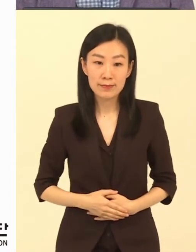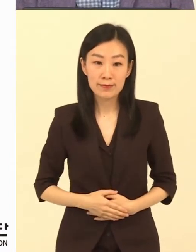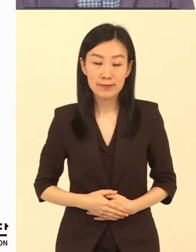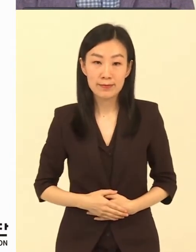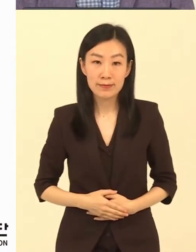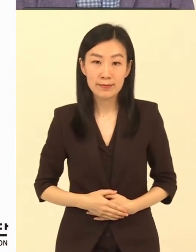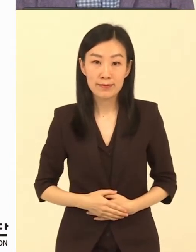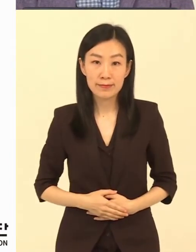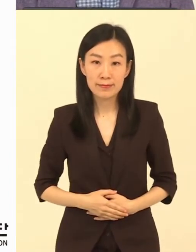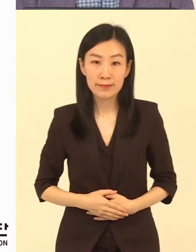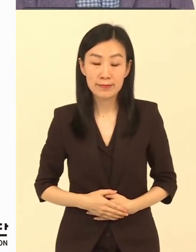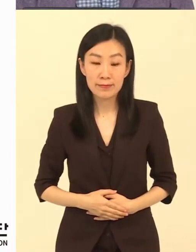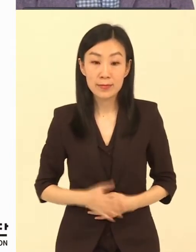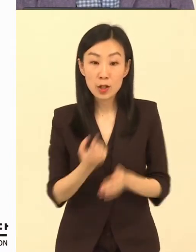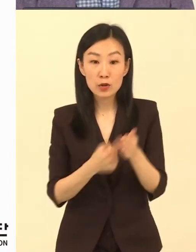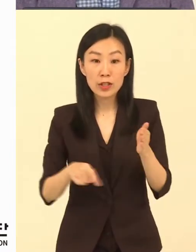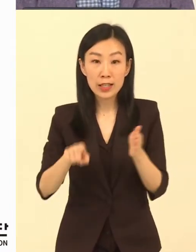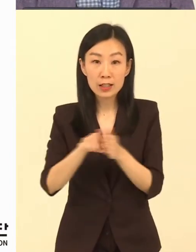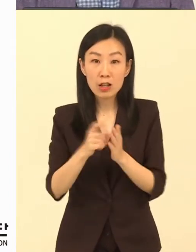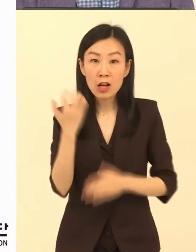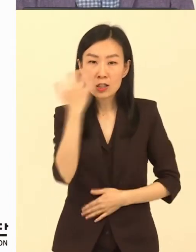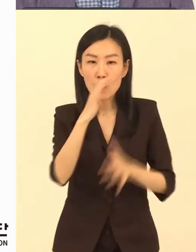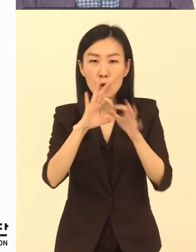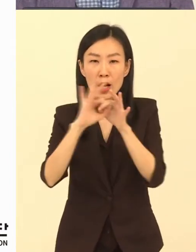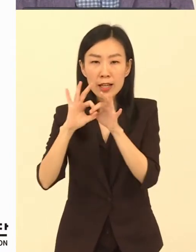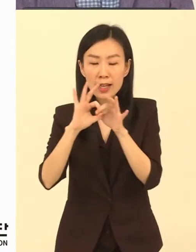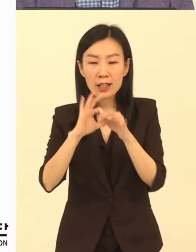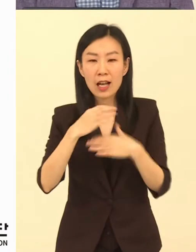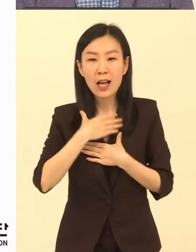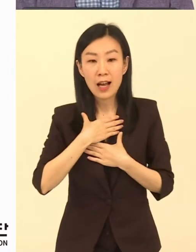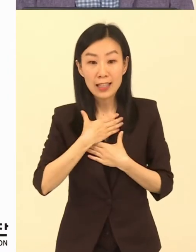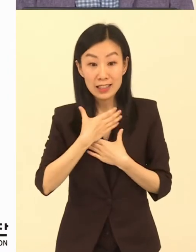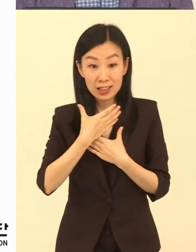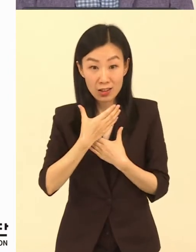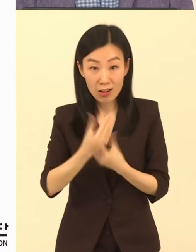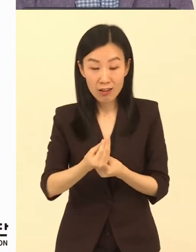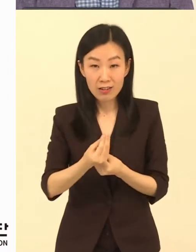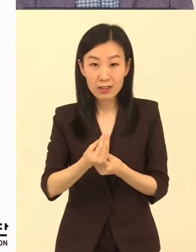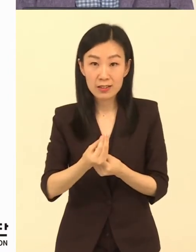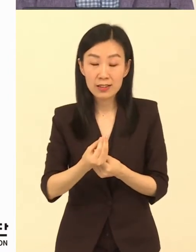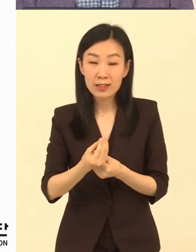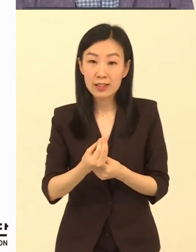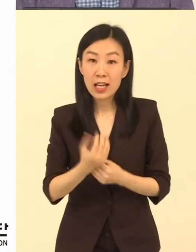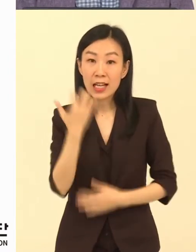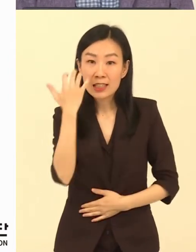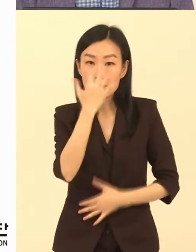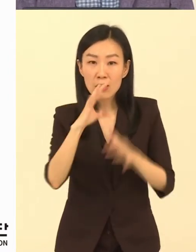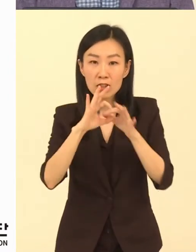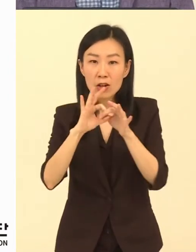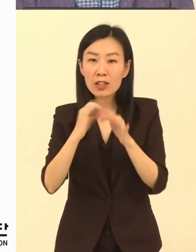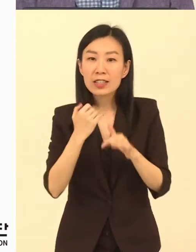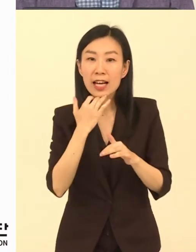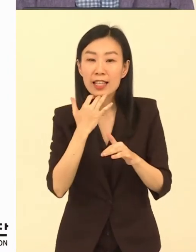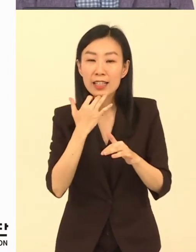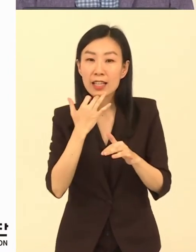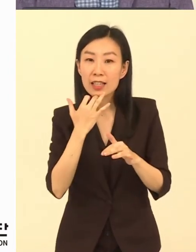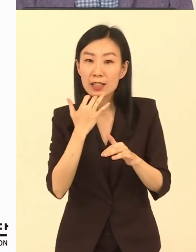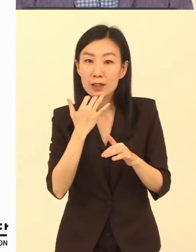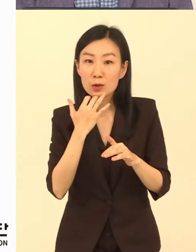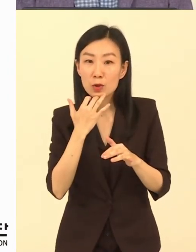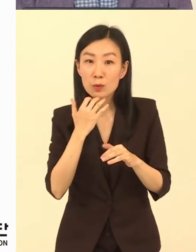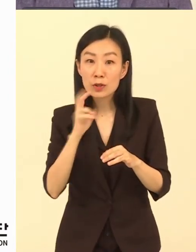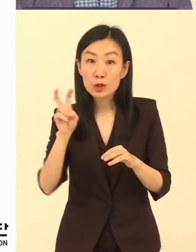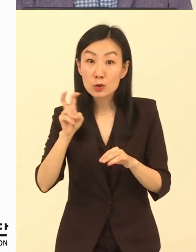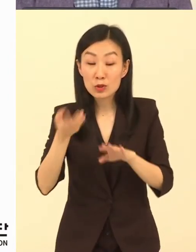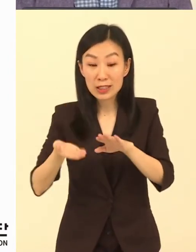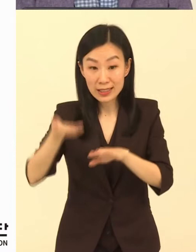그러한 방법으로는 안전한 성생활, 즉 첫 성경험 나이를 미루고 성대상자